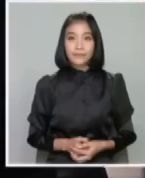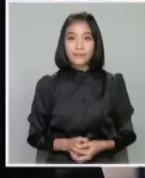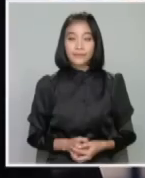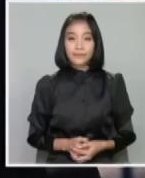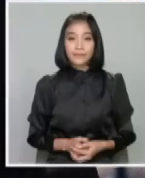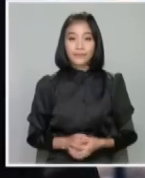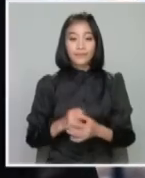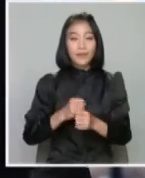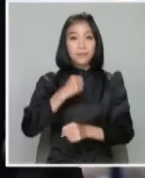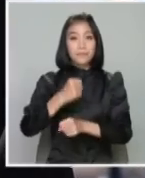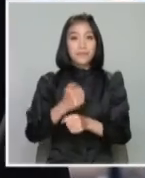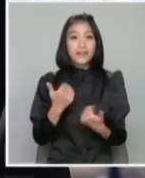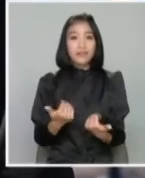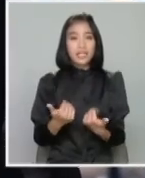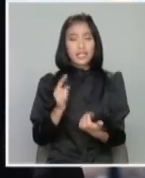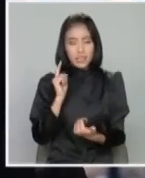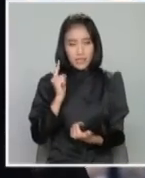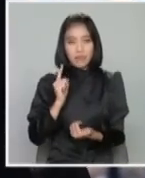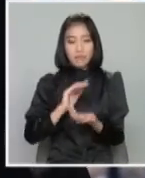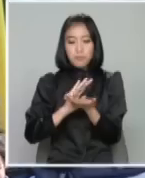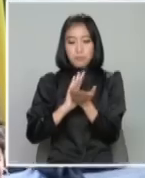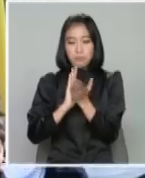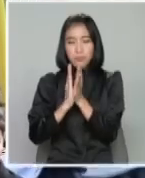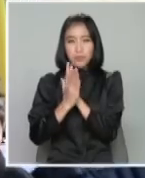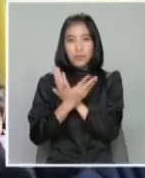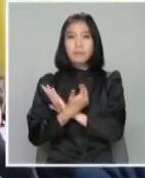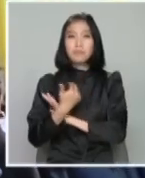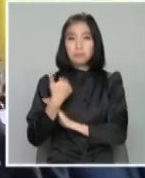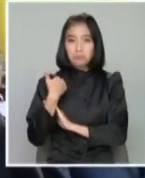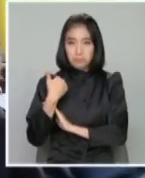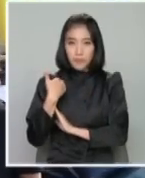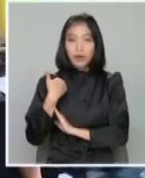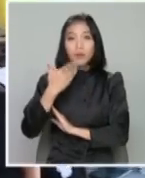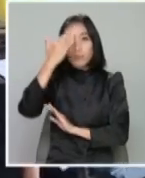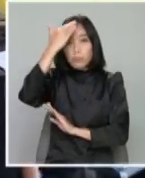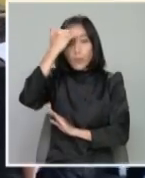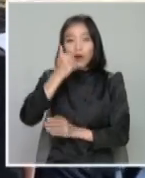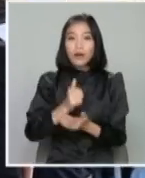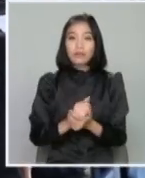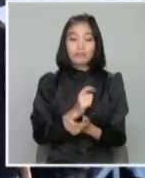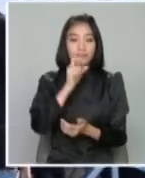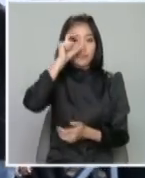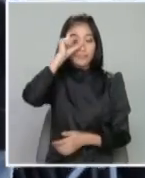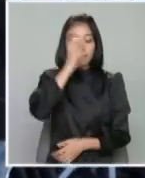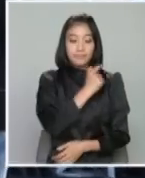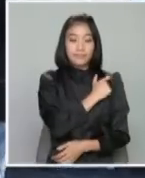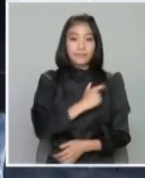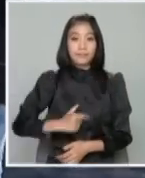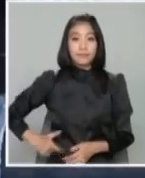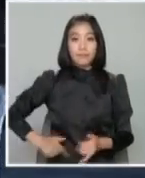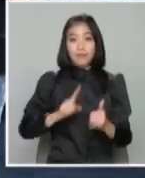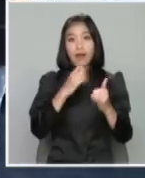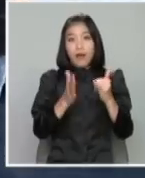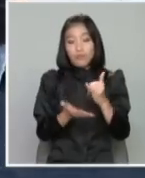ปีนี้ความจริงมีการเปลี่ยนแปลงหลังจากที่พระเจ้าอยู่หัวรัชกาลที่9เสด็จสวรรคตเนี่ยนะครับแล้วก็เปลี่ยนคอน